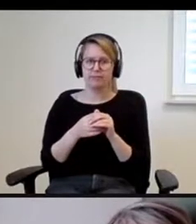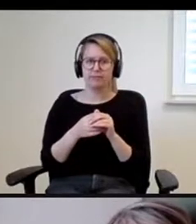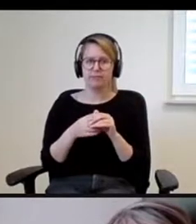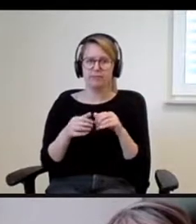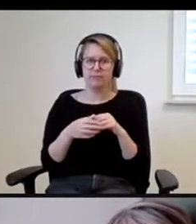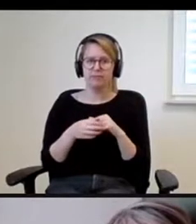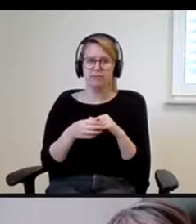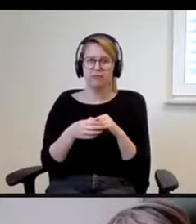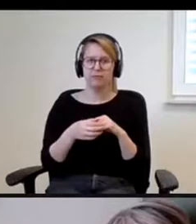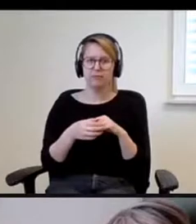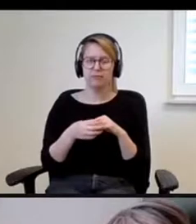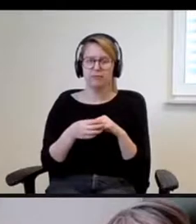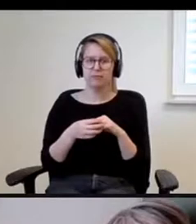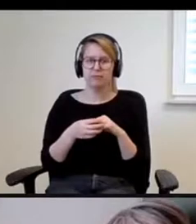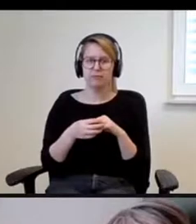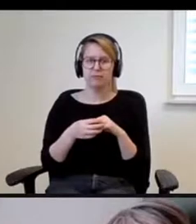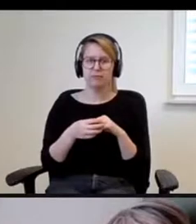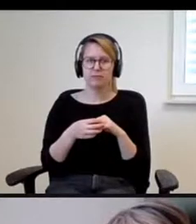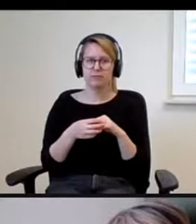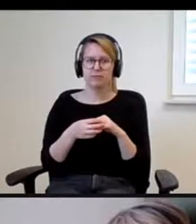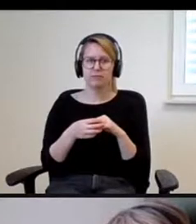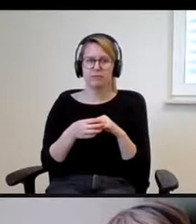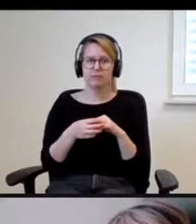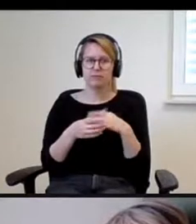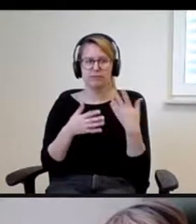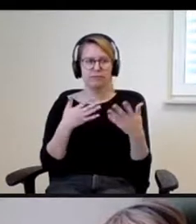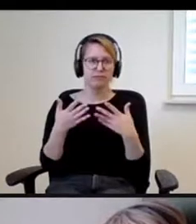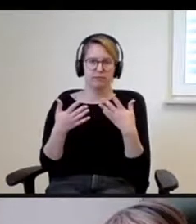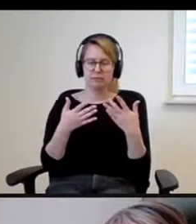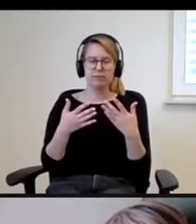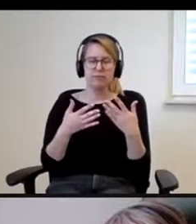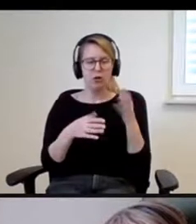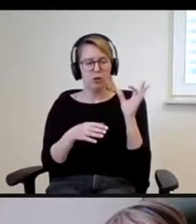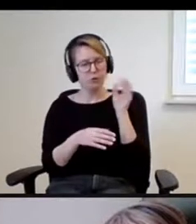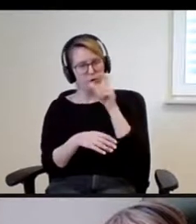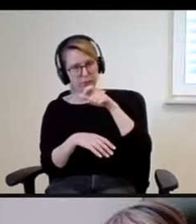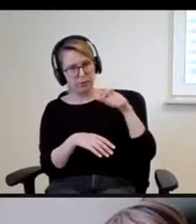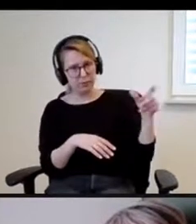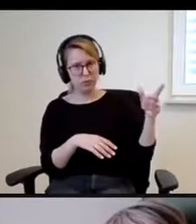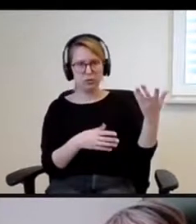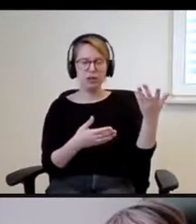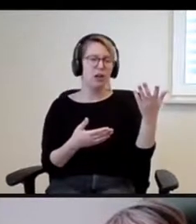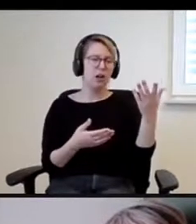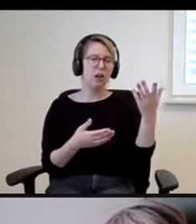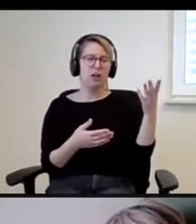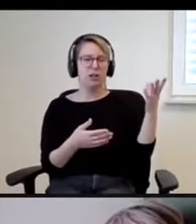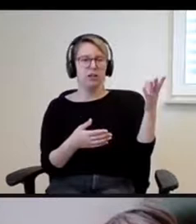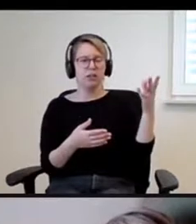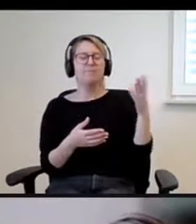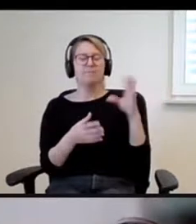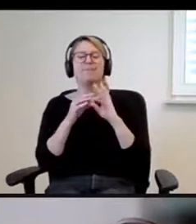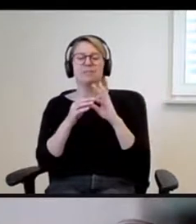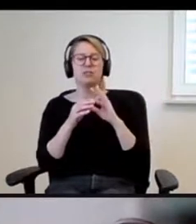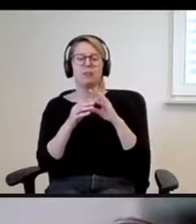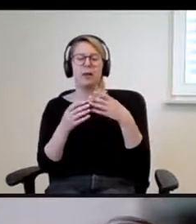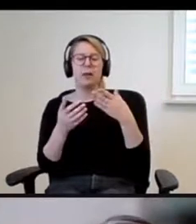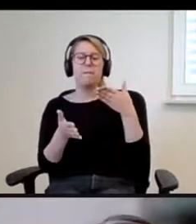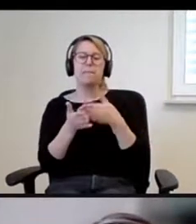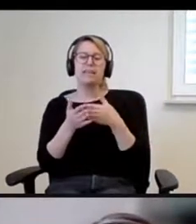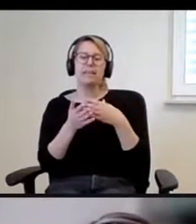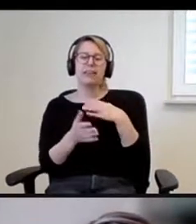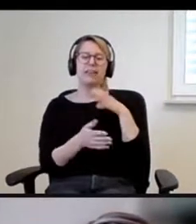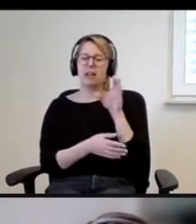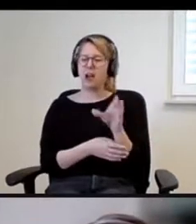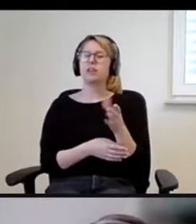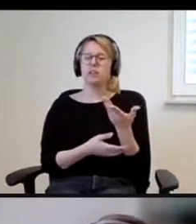de handicapés dans l'Union européenne, donc le Disability Card, une carte qui en fait